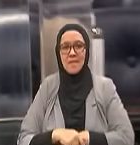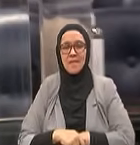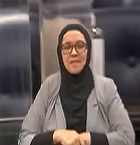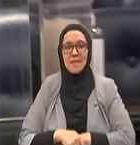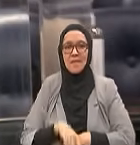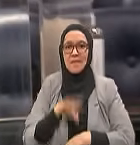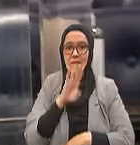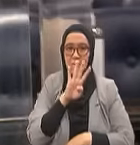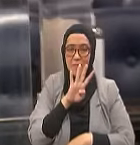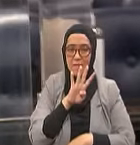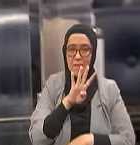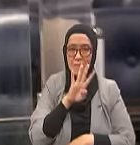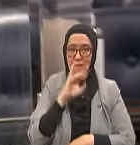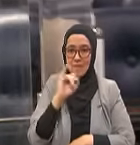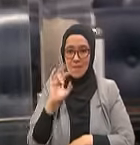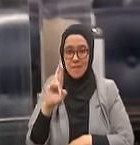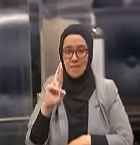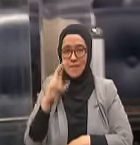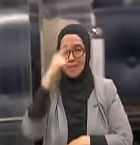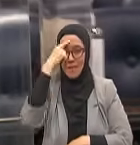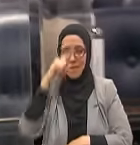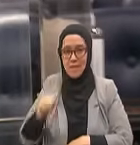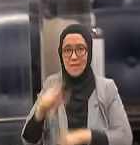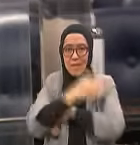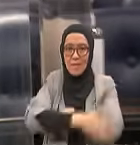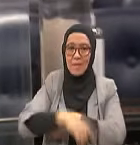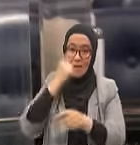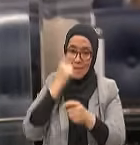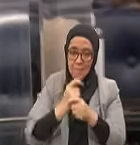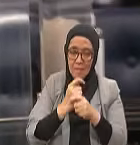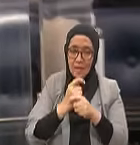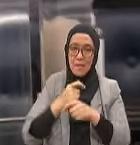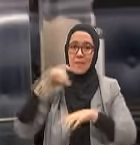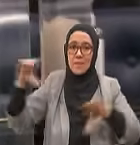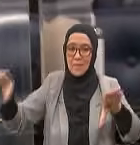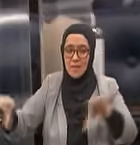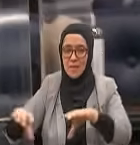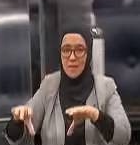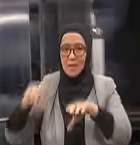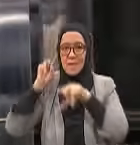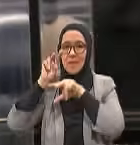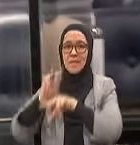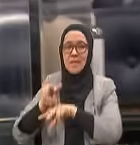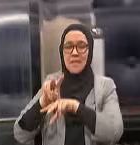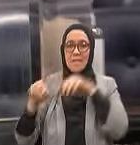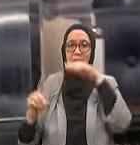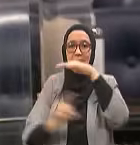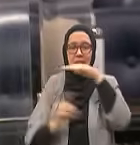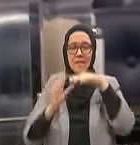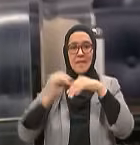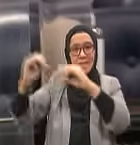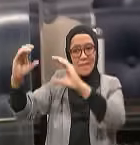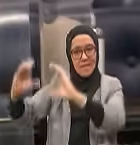bagi menetapkan pelaksana serta memantau dasar strategi dan eksekutif